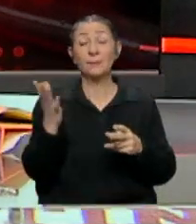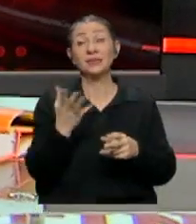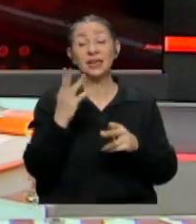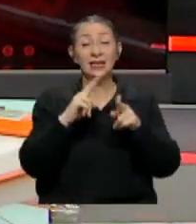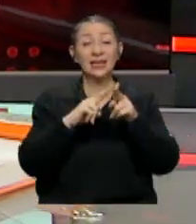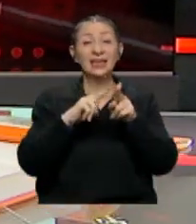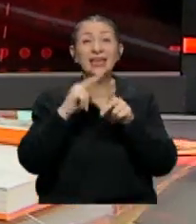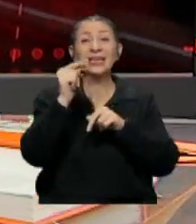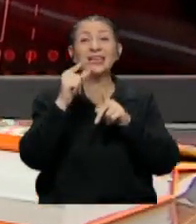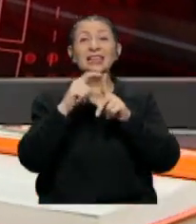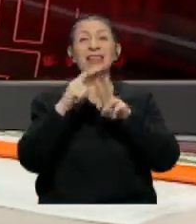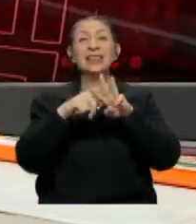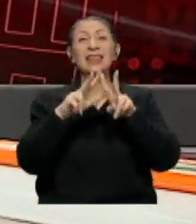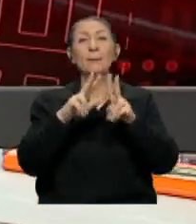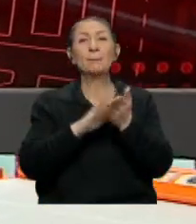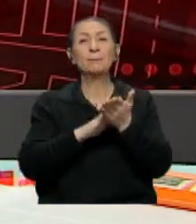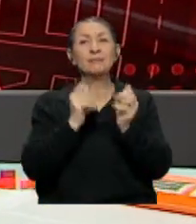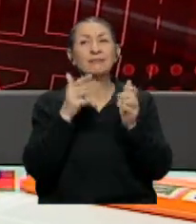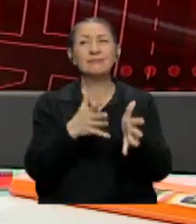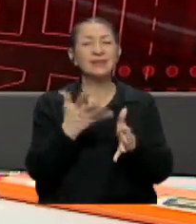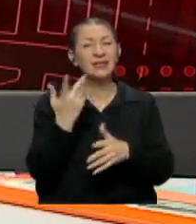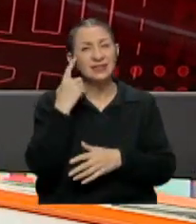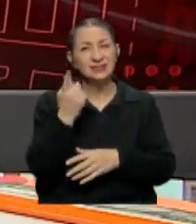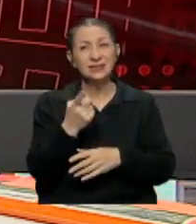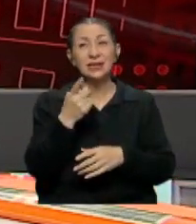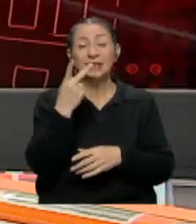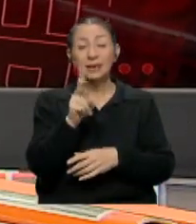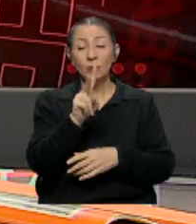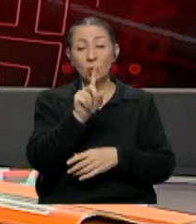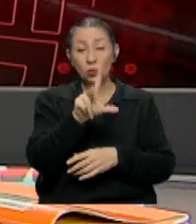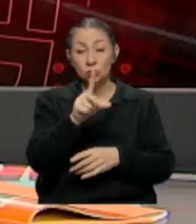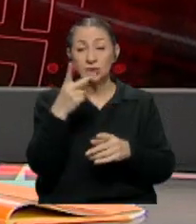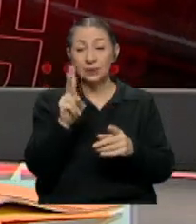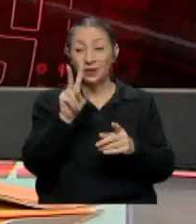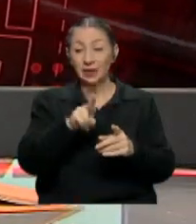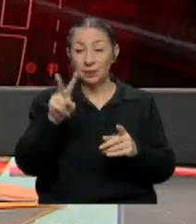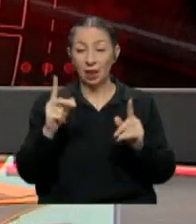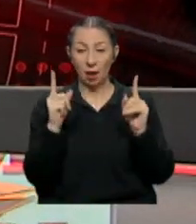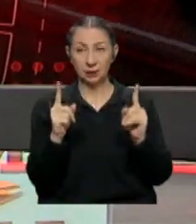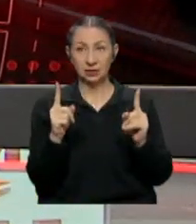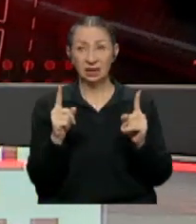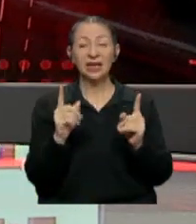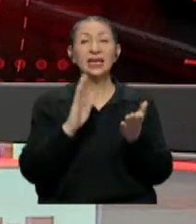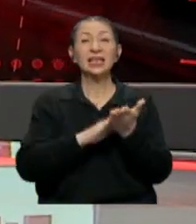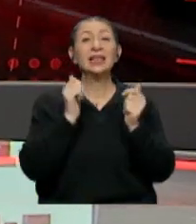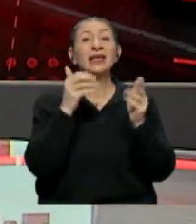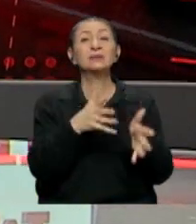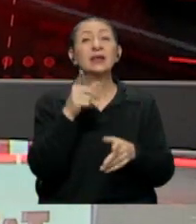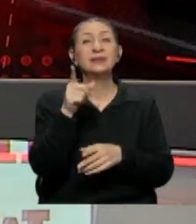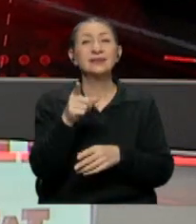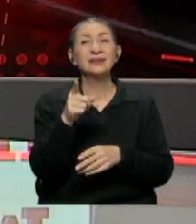Mesela kıdem tazminatı desem ne dersiniz? Bakın 2013 ile 2022 arasında kıdem